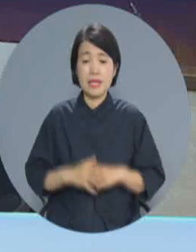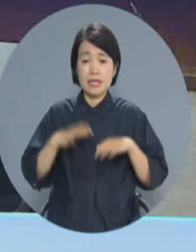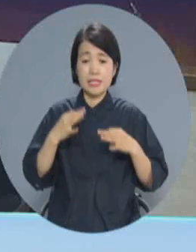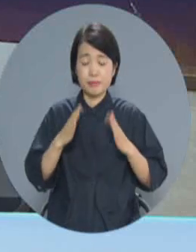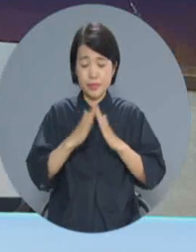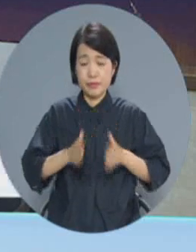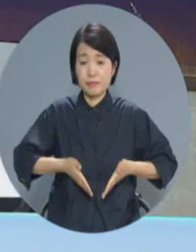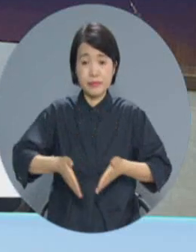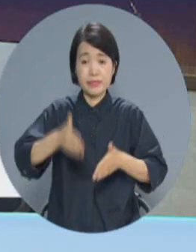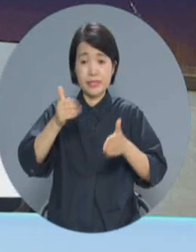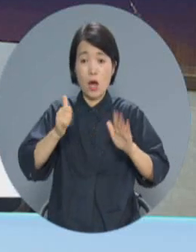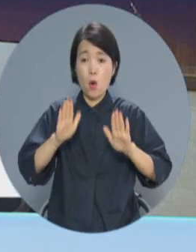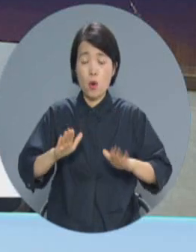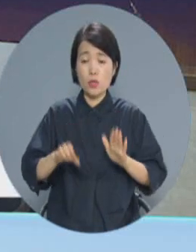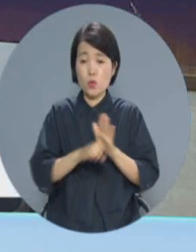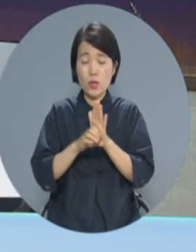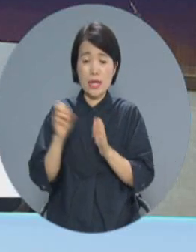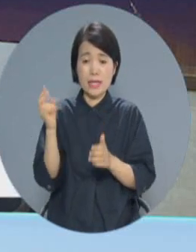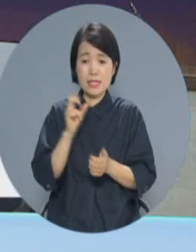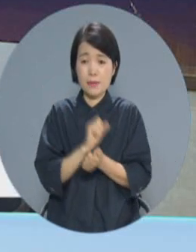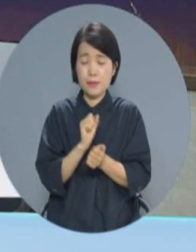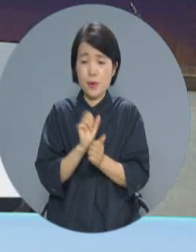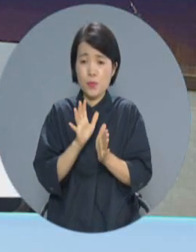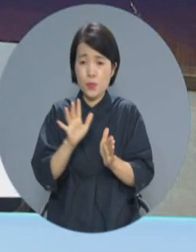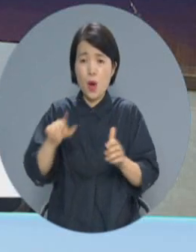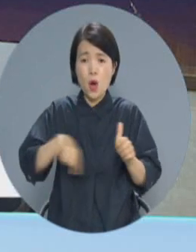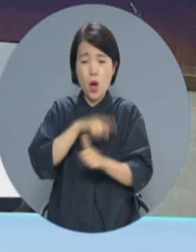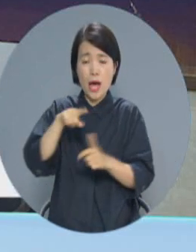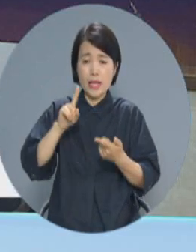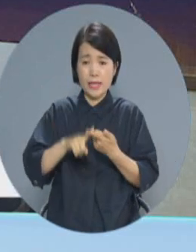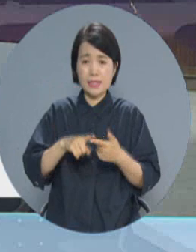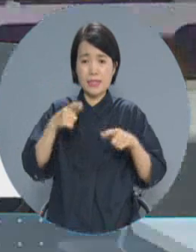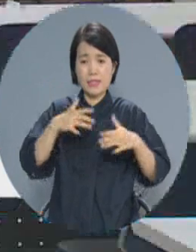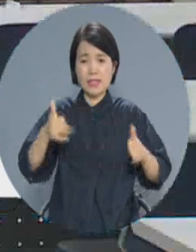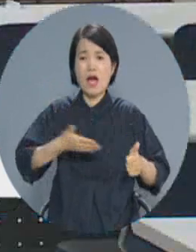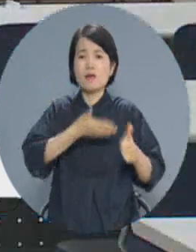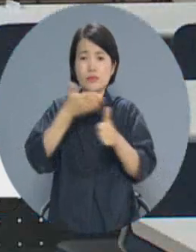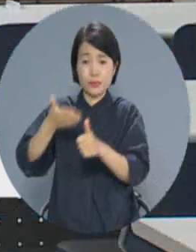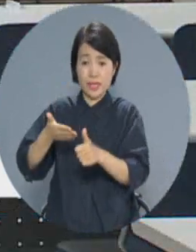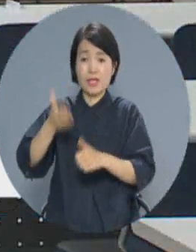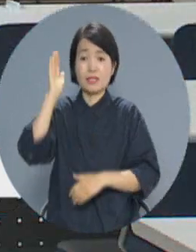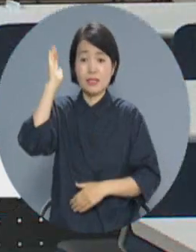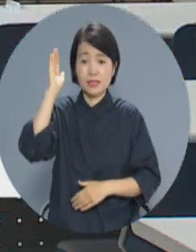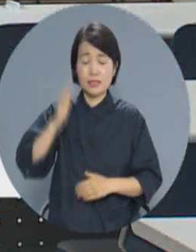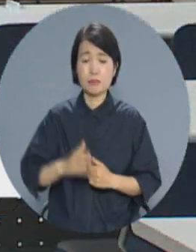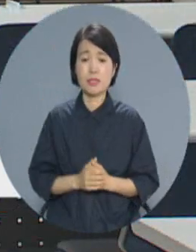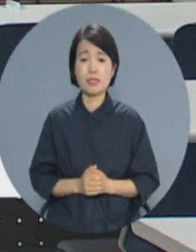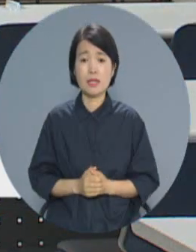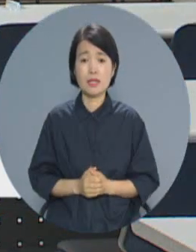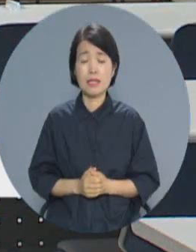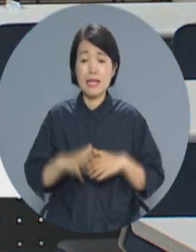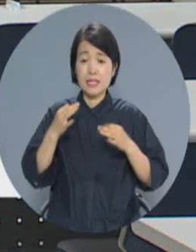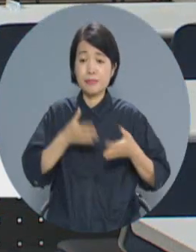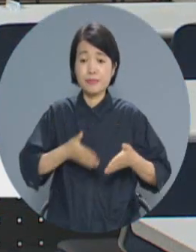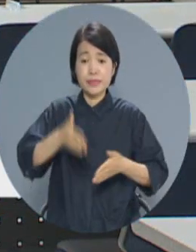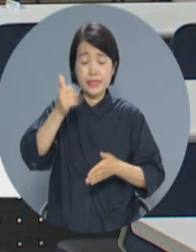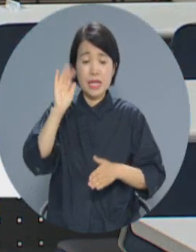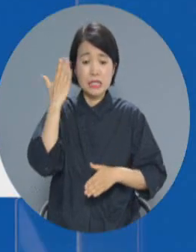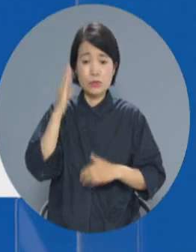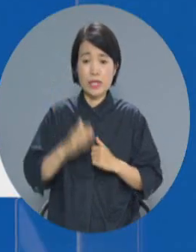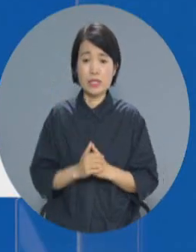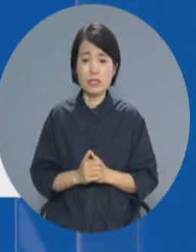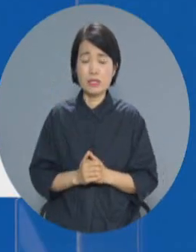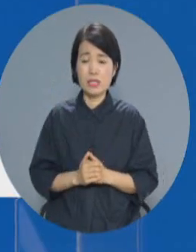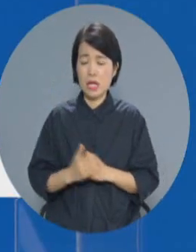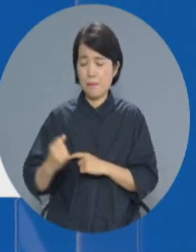김영록 전남지사가 오늘 코로나19 재유행 위기와 관련해 도민 호소문을 발표했습니다. 김영록 지사는 최근